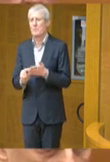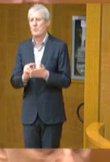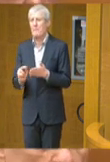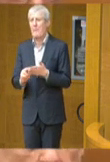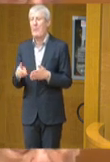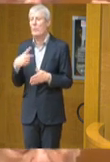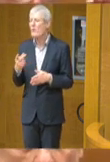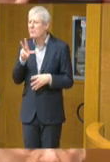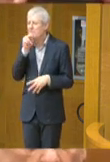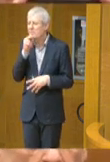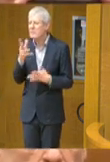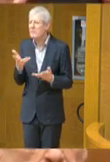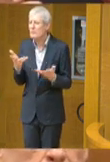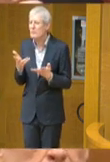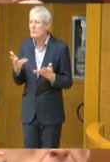parlato di